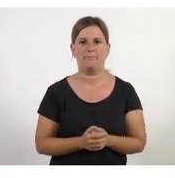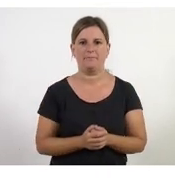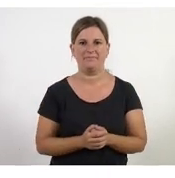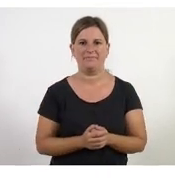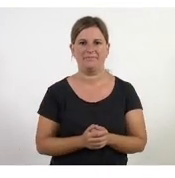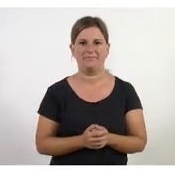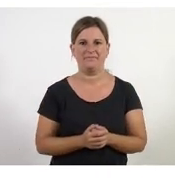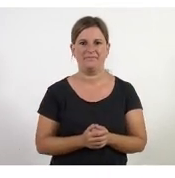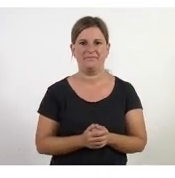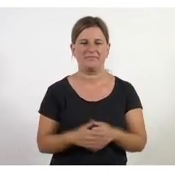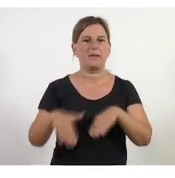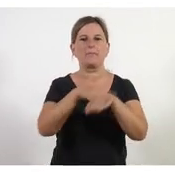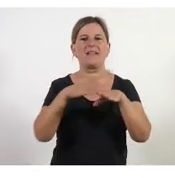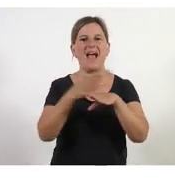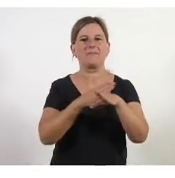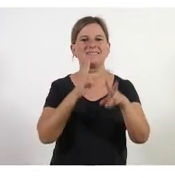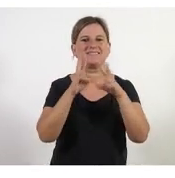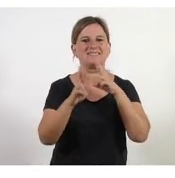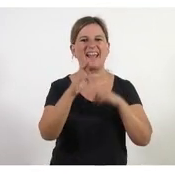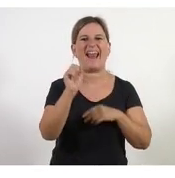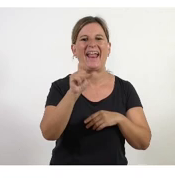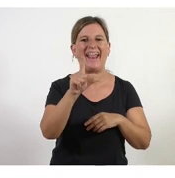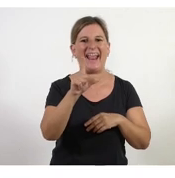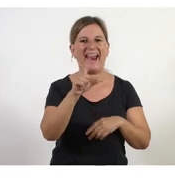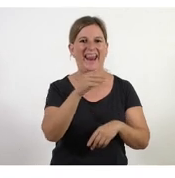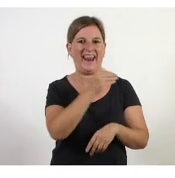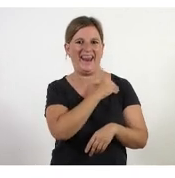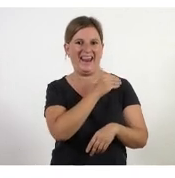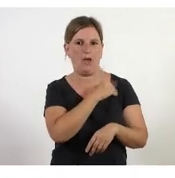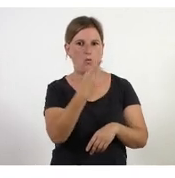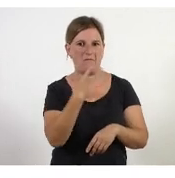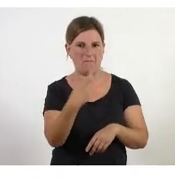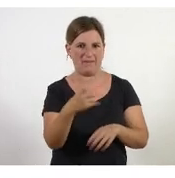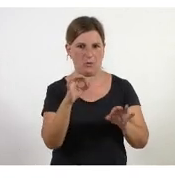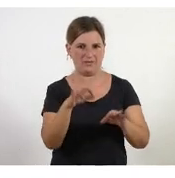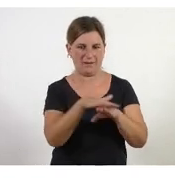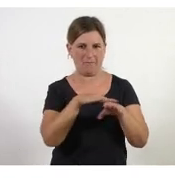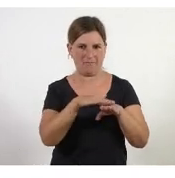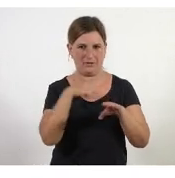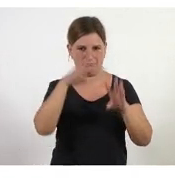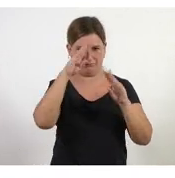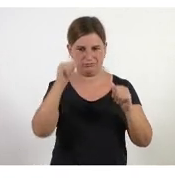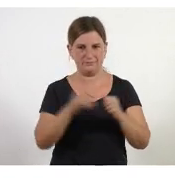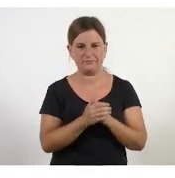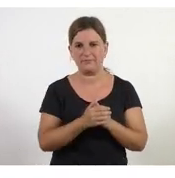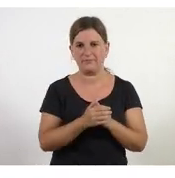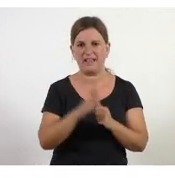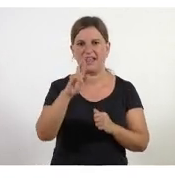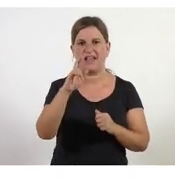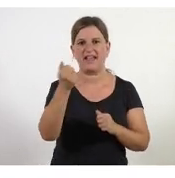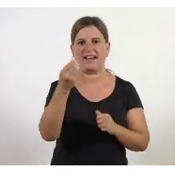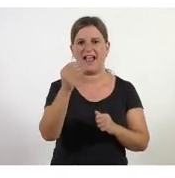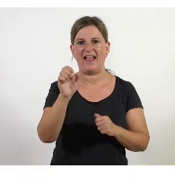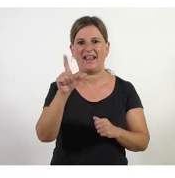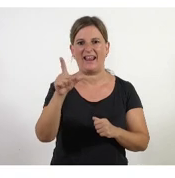que comentaria una pregunta de la Raquel i ella m'ha recordat, disculpa Raquel, que se m'ha passat amb les preguntes. Ens pregunta la Raquel, ella